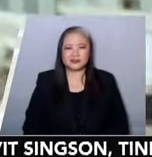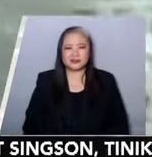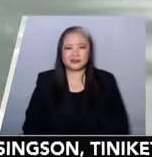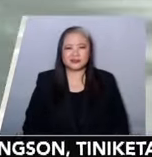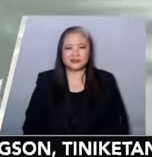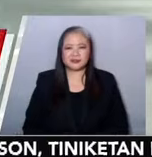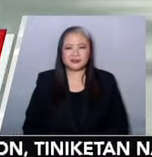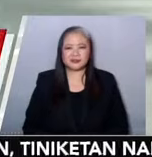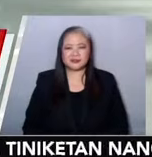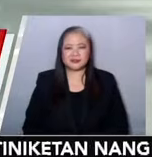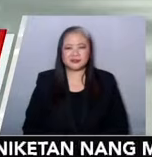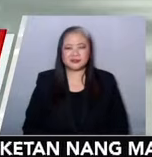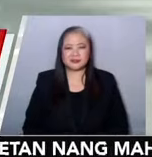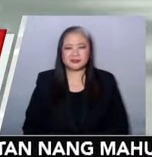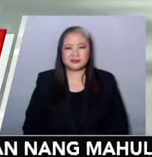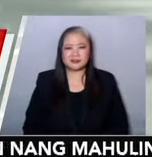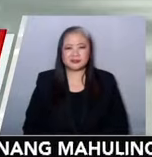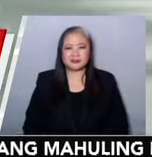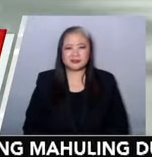James!